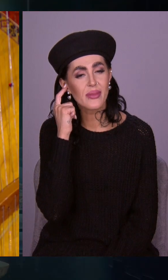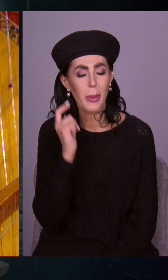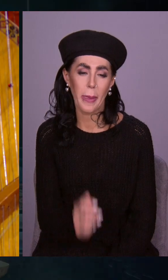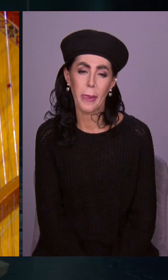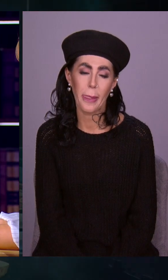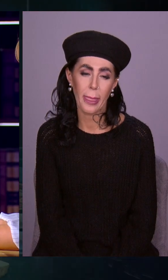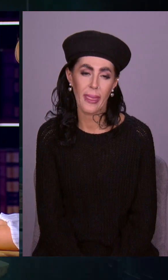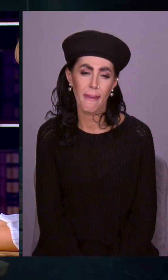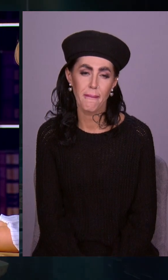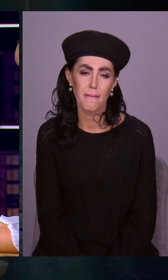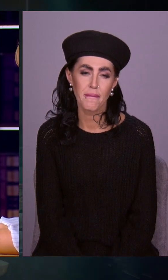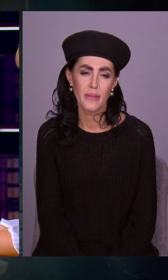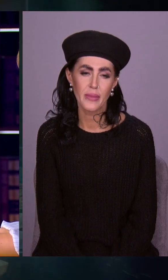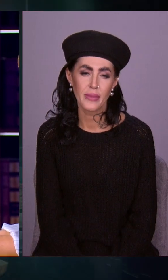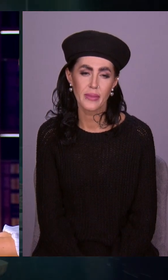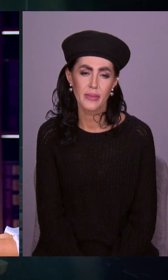Це містичний детектив.